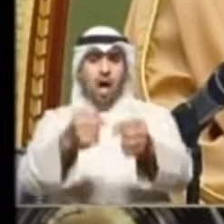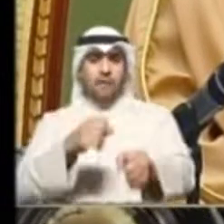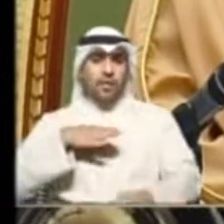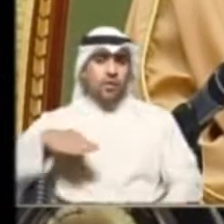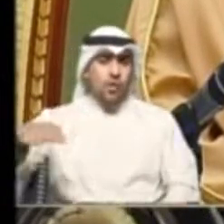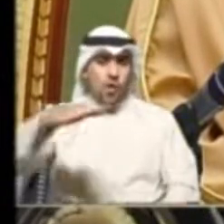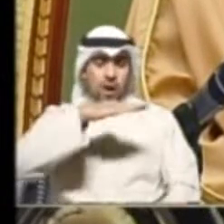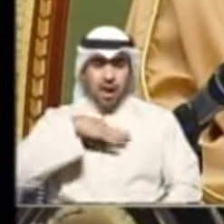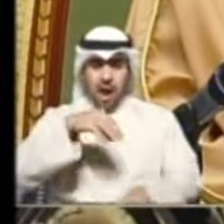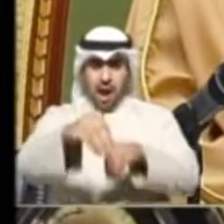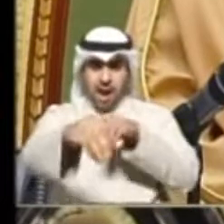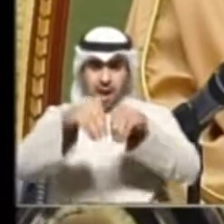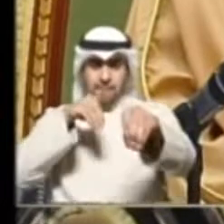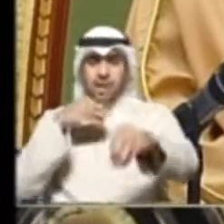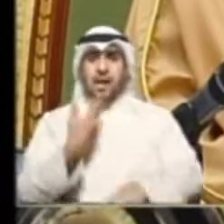عنا